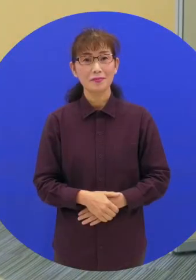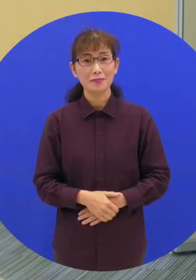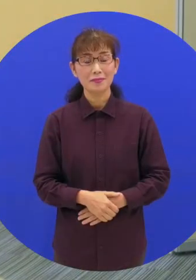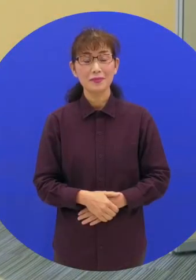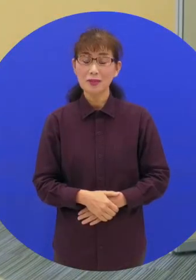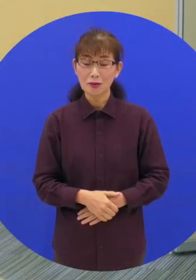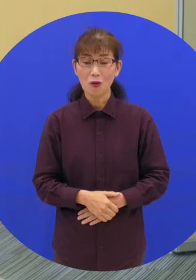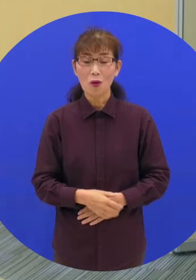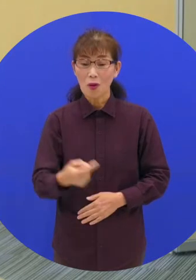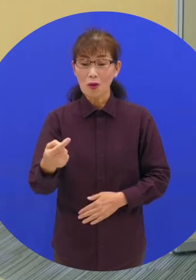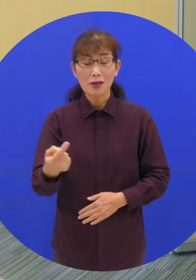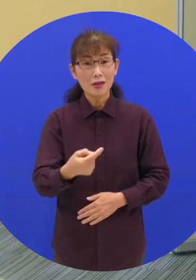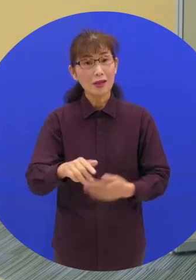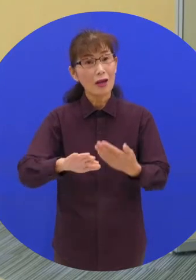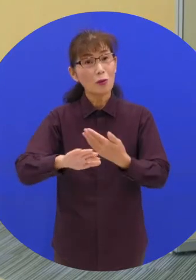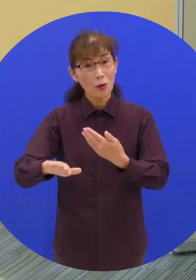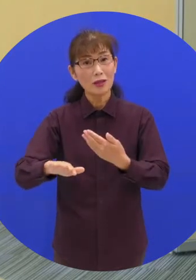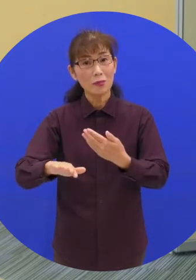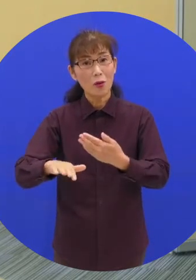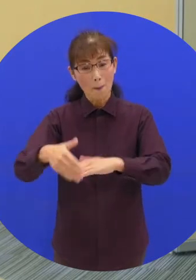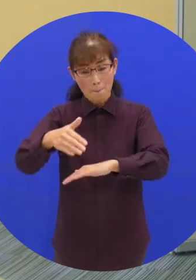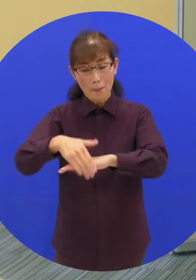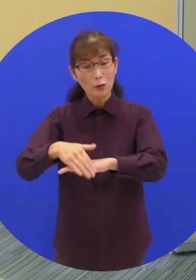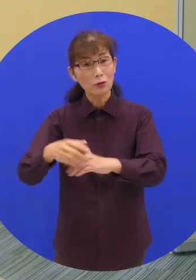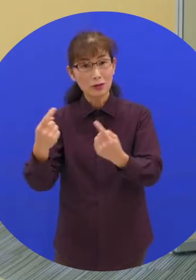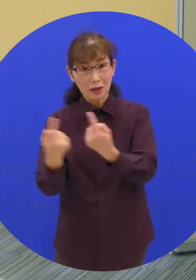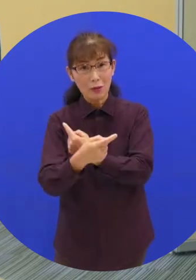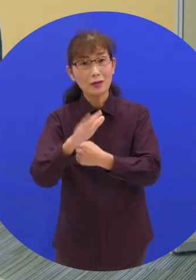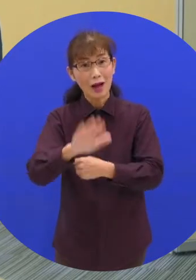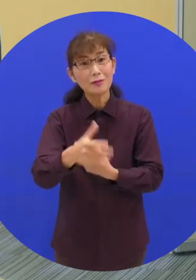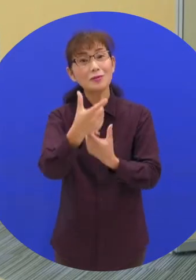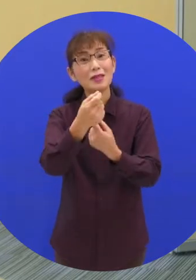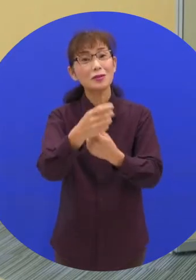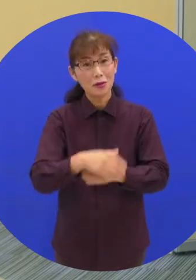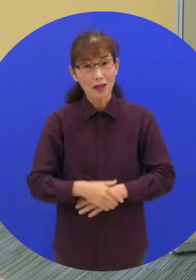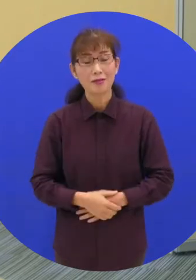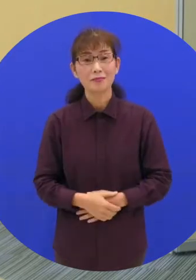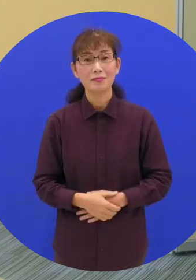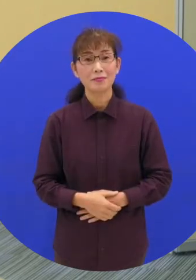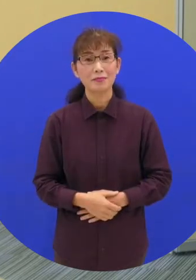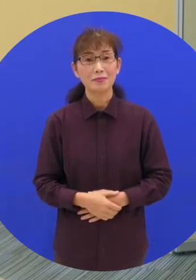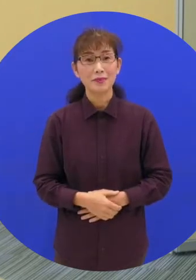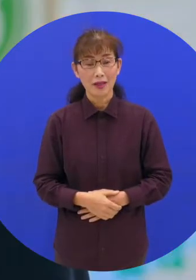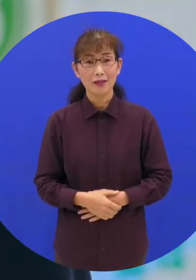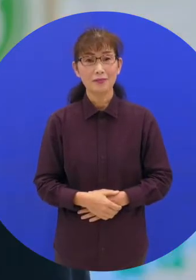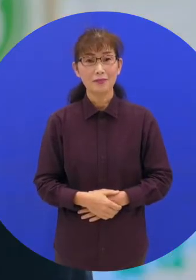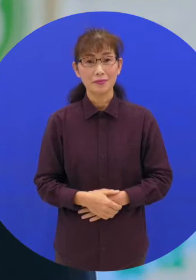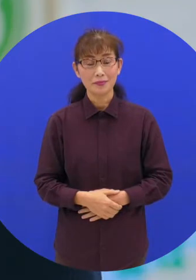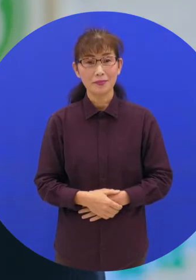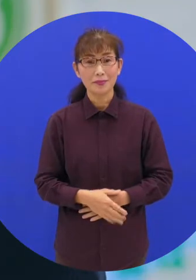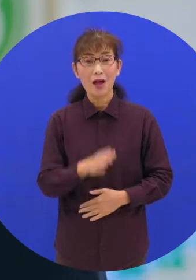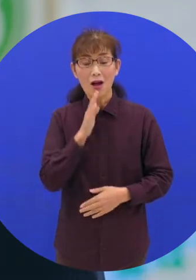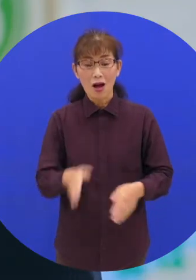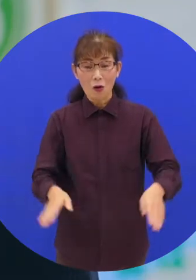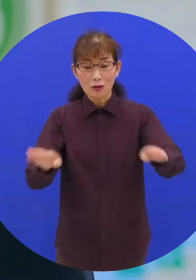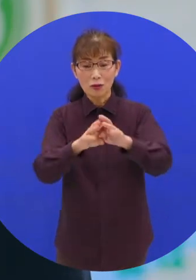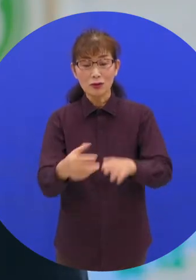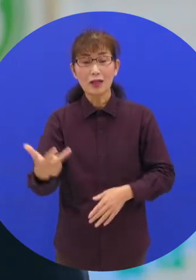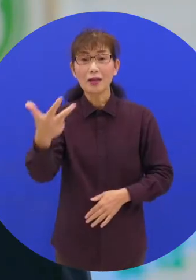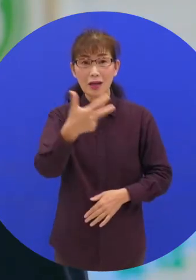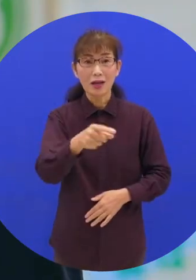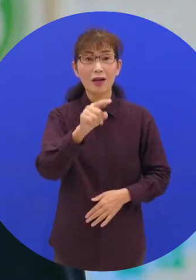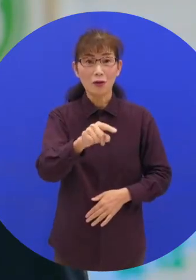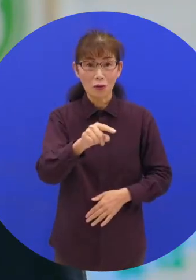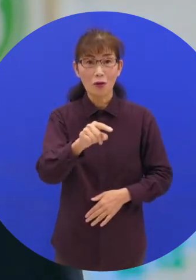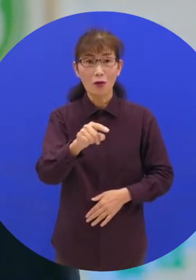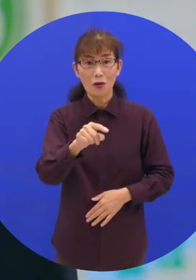市長、1階のフロア以外にもリニューアルオープンした市の窓口があるんですよね。 はい、本庁舎7階にあった移住